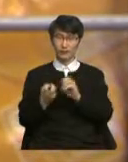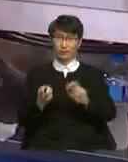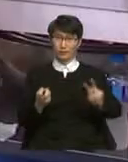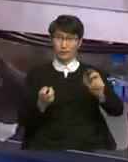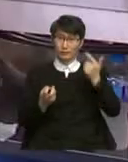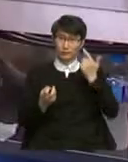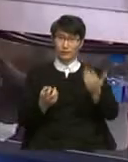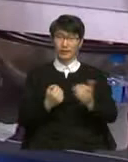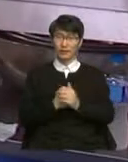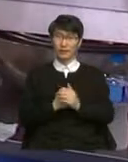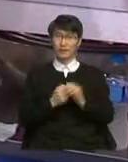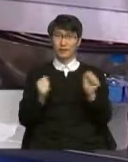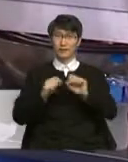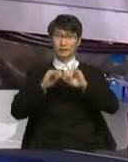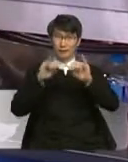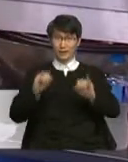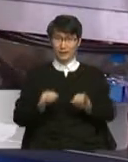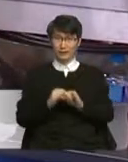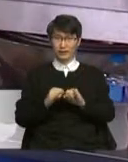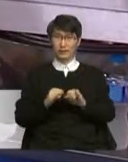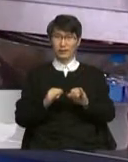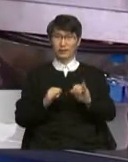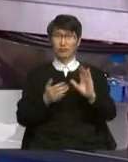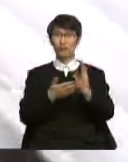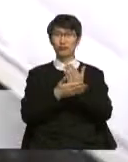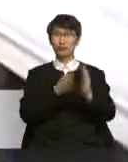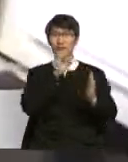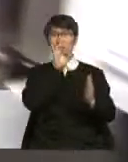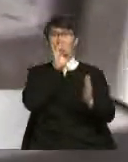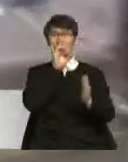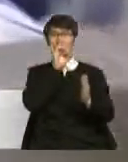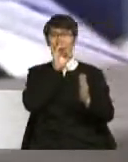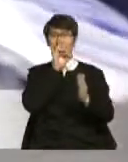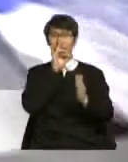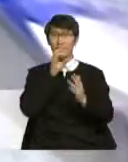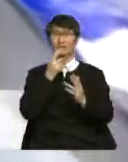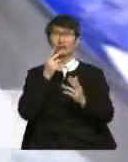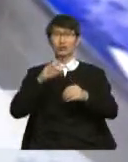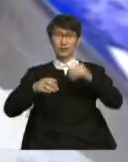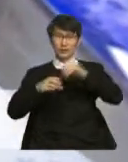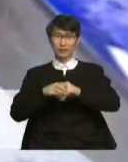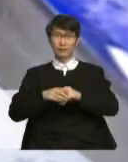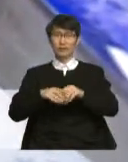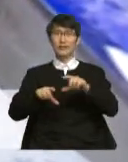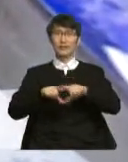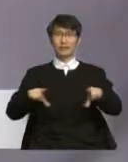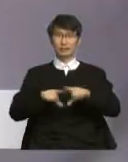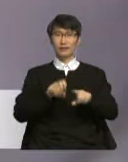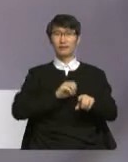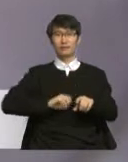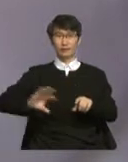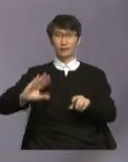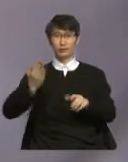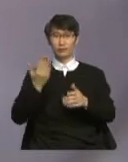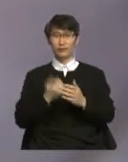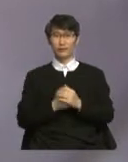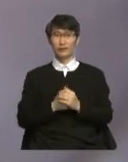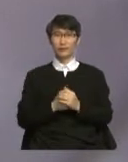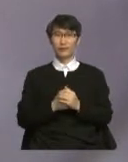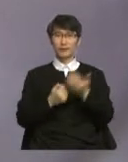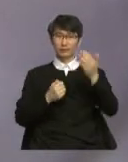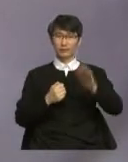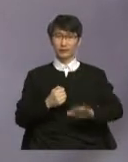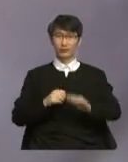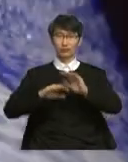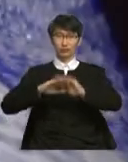할까? 아이스팩은 분리수거 대상이 아니기 때문에 종량제 봉투에 담아 일반 쓰레기로 배출해야 합니다.